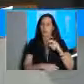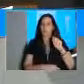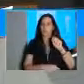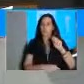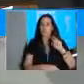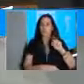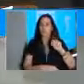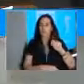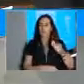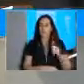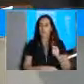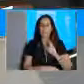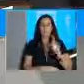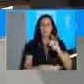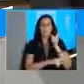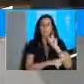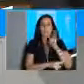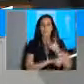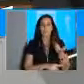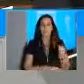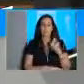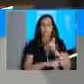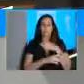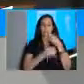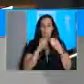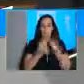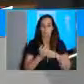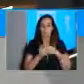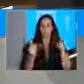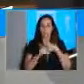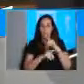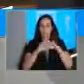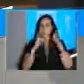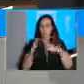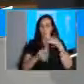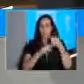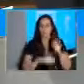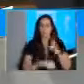יודעת, אני לא, זהו, בדיוק. אז קודם כל נפסול את מכון הסקרים.